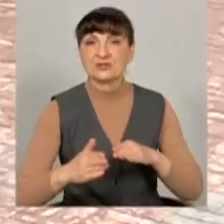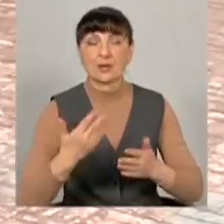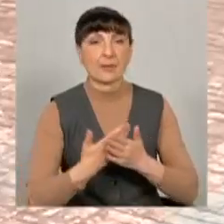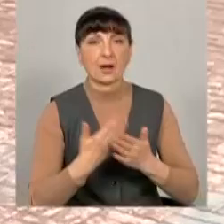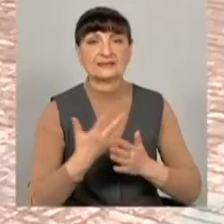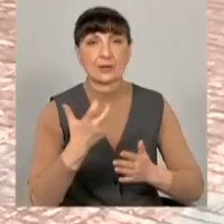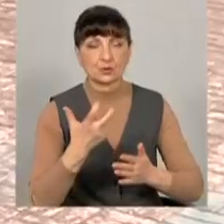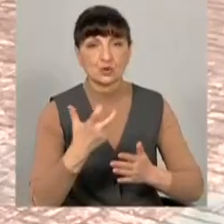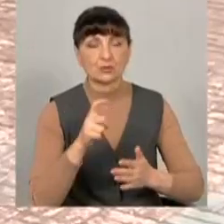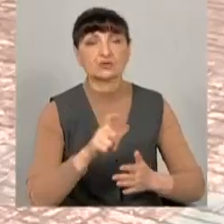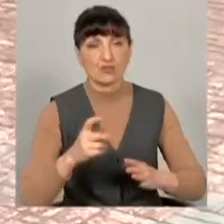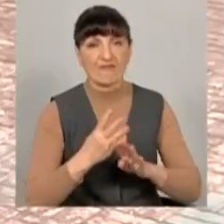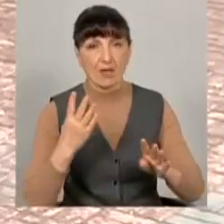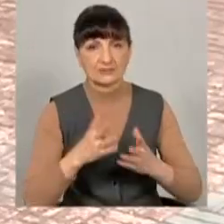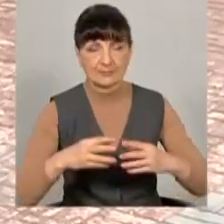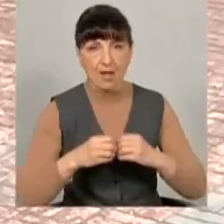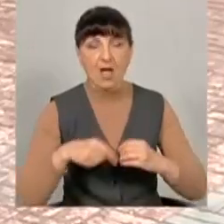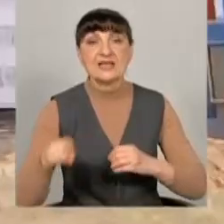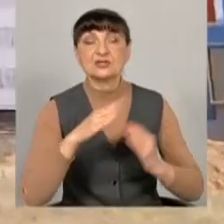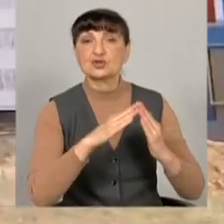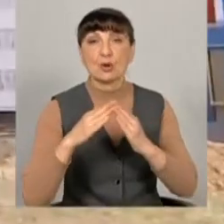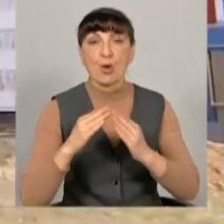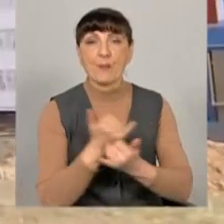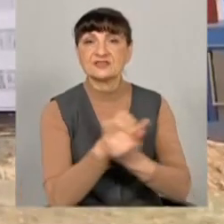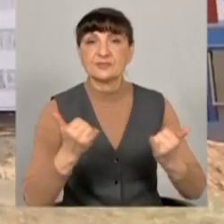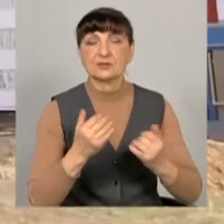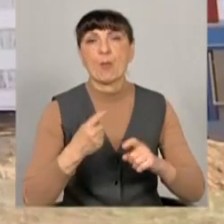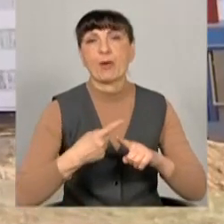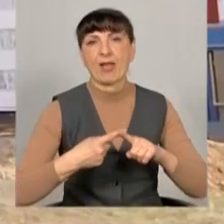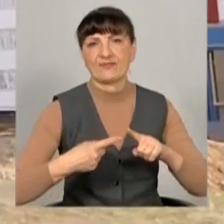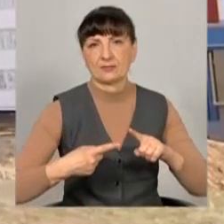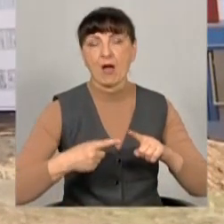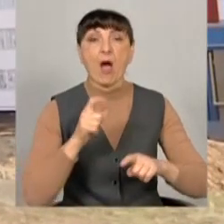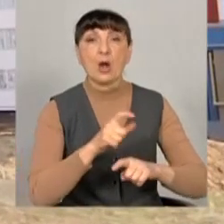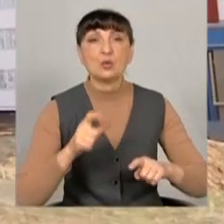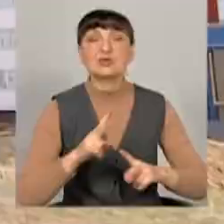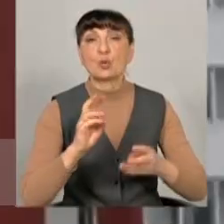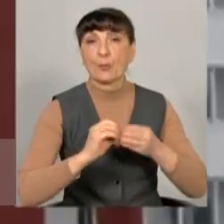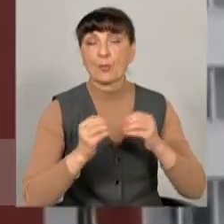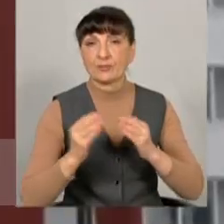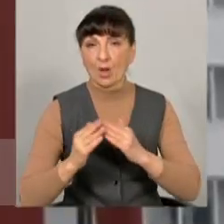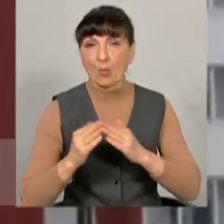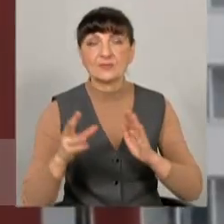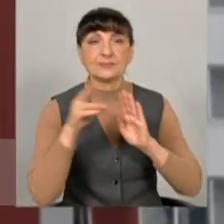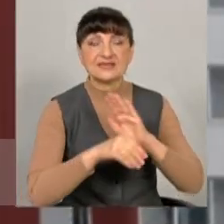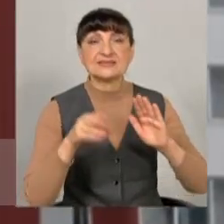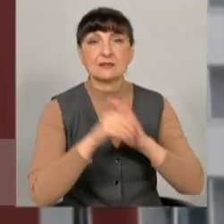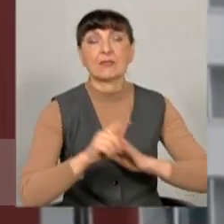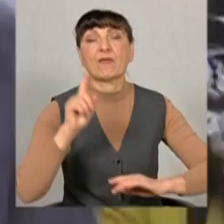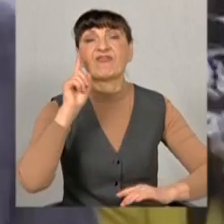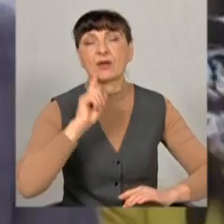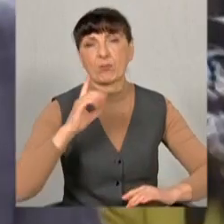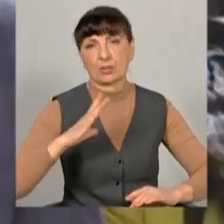порядка 300 очередников. Из них жильем обеспечат чуть меньше половины. А людей из проблемных домов сюда переселили